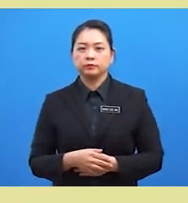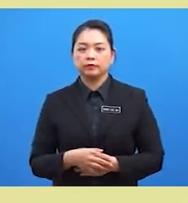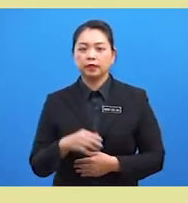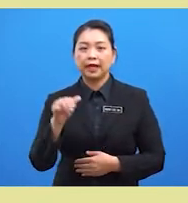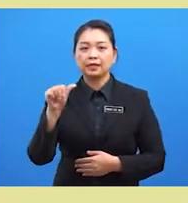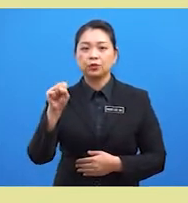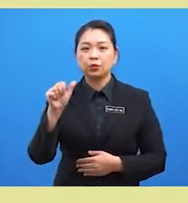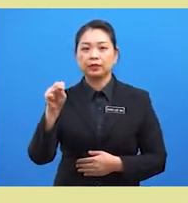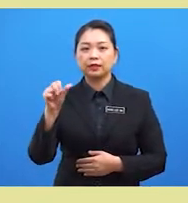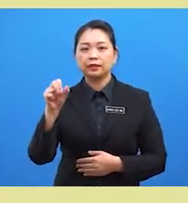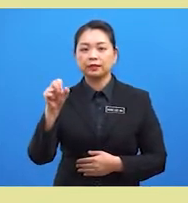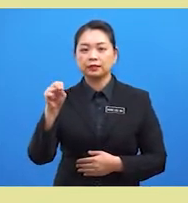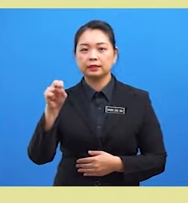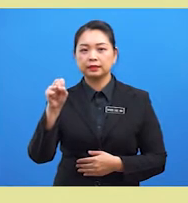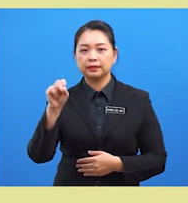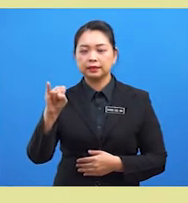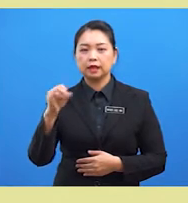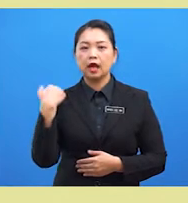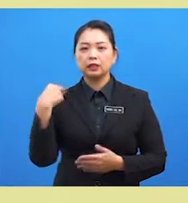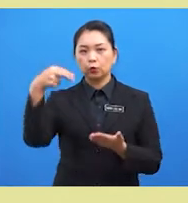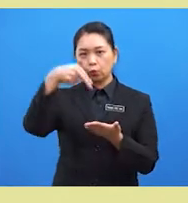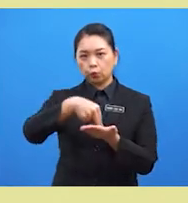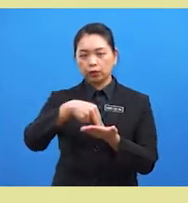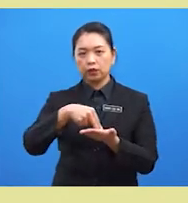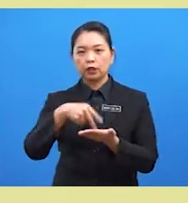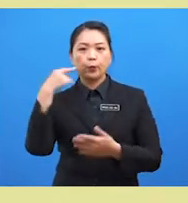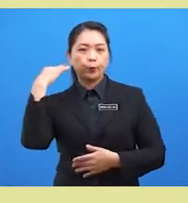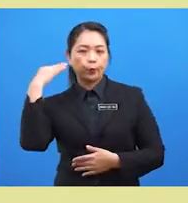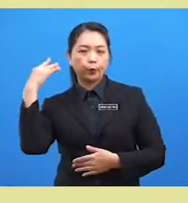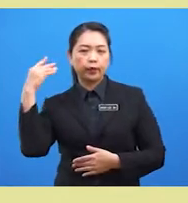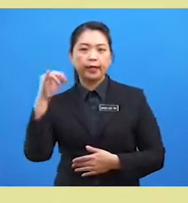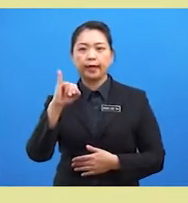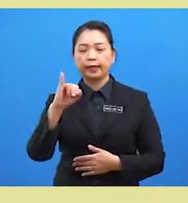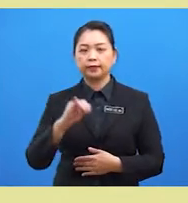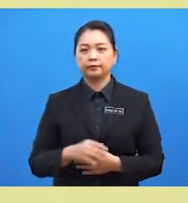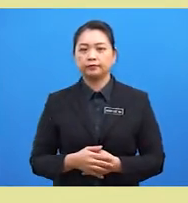iaitu perulangan bunyi vokal I.